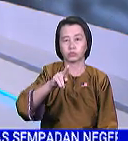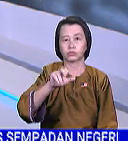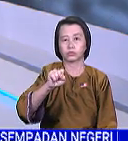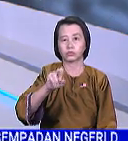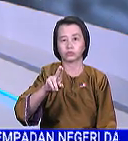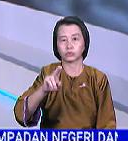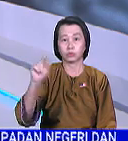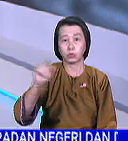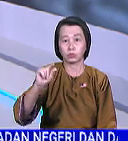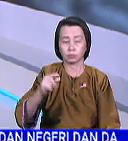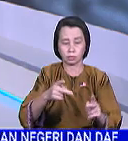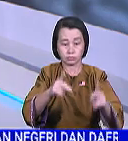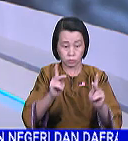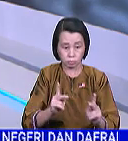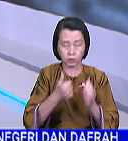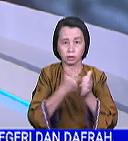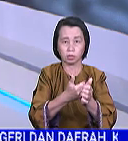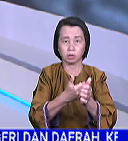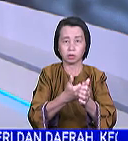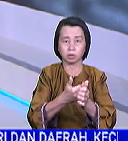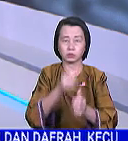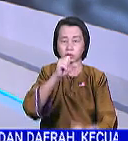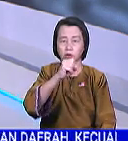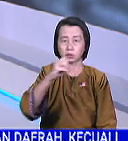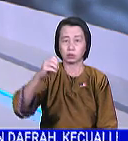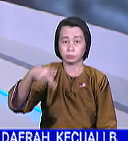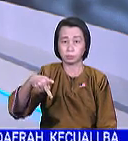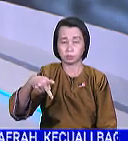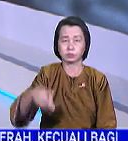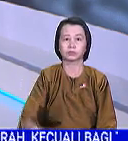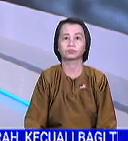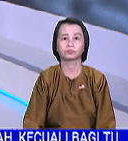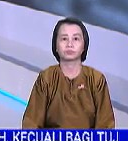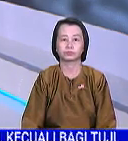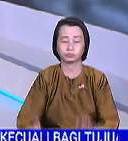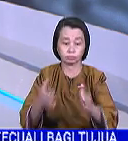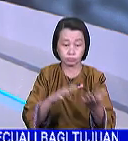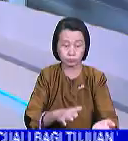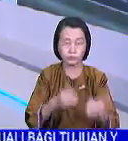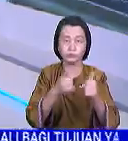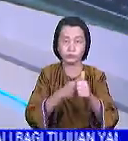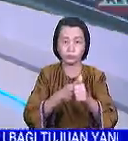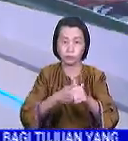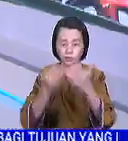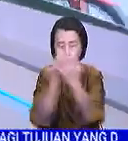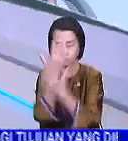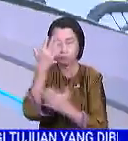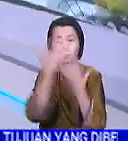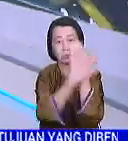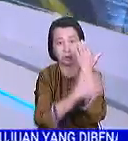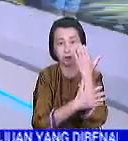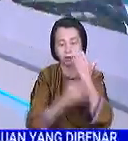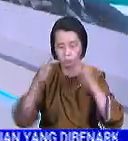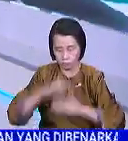tadi. Pengebumian dilakukan mengikut protokol kesihatan COVID-19. Jenazah terlebih dahulu ditayamum dan disolatkan